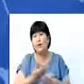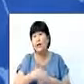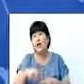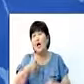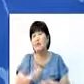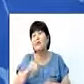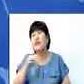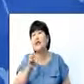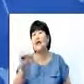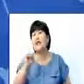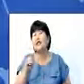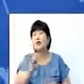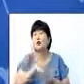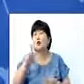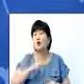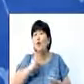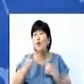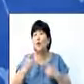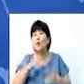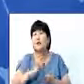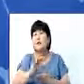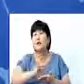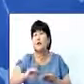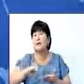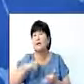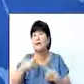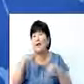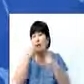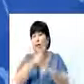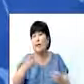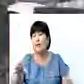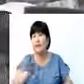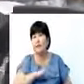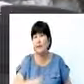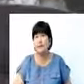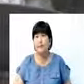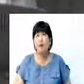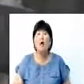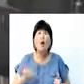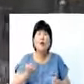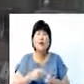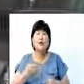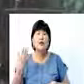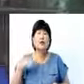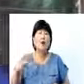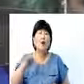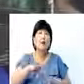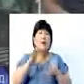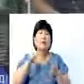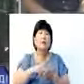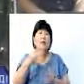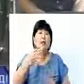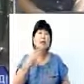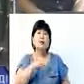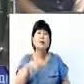басшысы Жанзира Ерсейітова журналистерме өткізген баспасөз мәслихатында мәлімдеді. Осы кезге дейін облыста жалпы соммасы